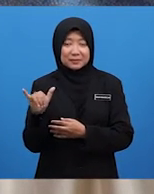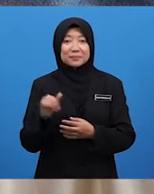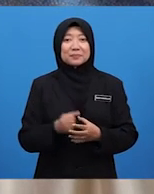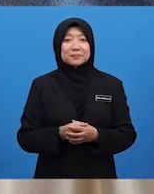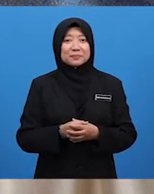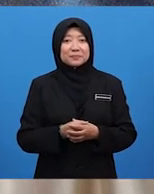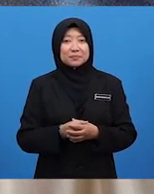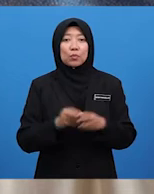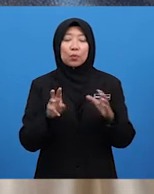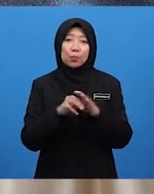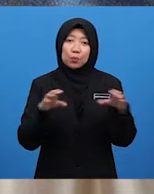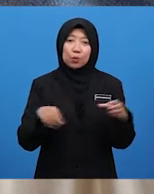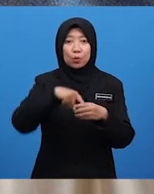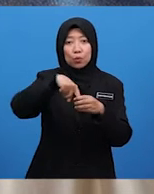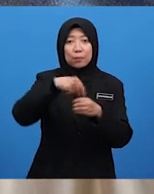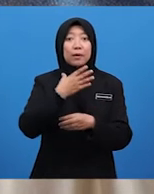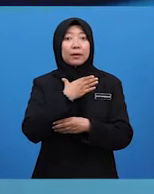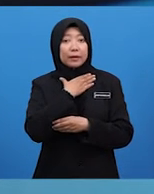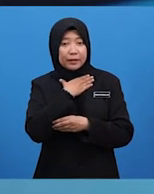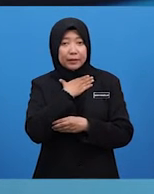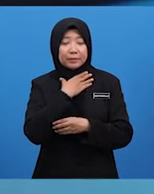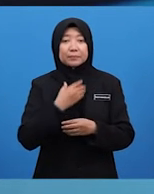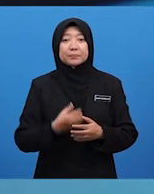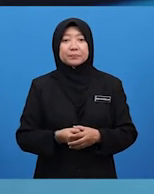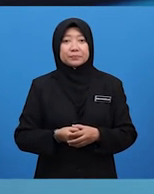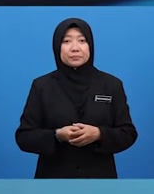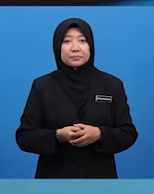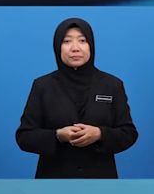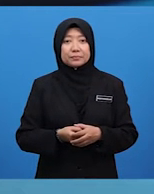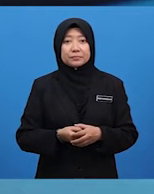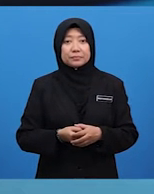ialah membuat lubang leher.